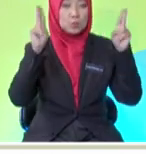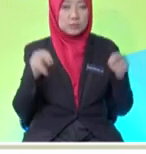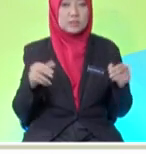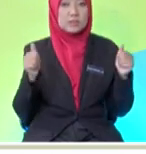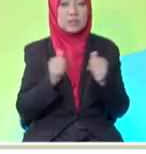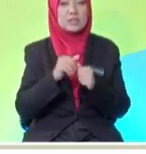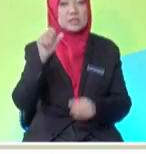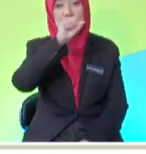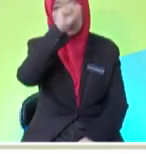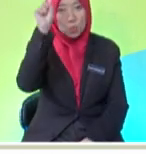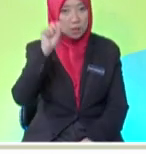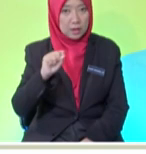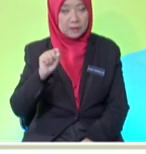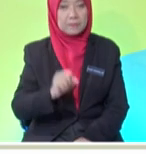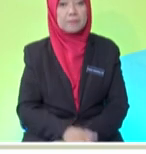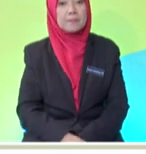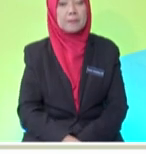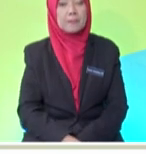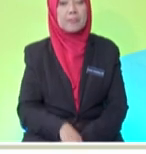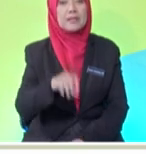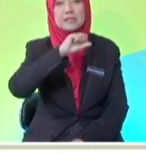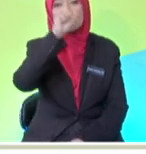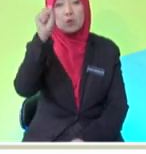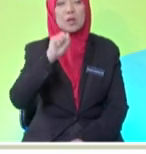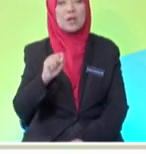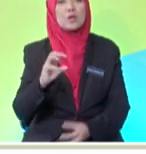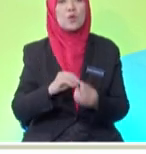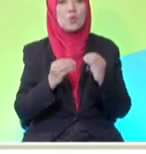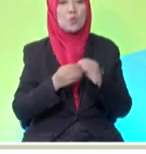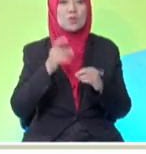soalan baik soalnya nunggu satu oke